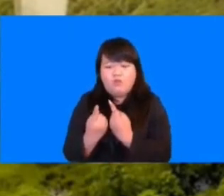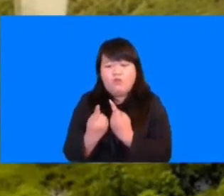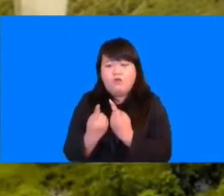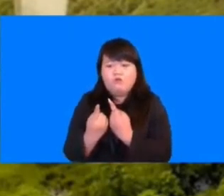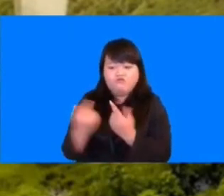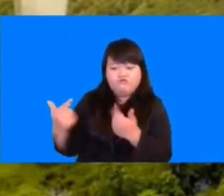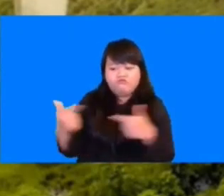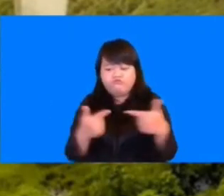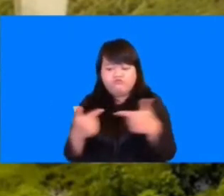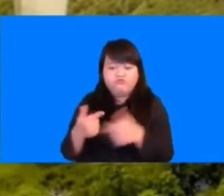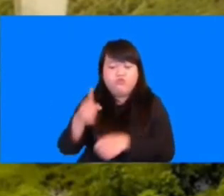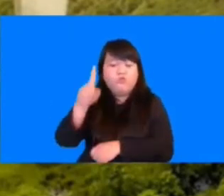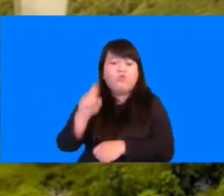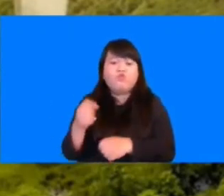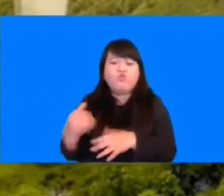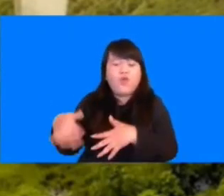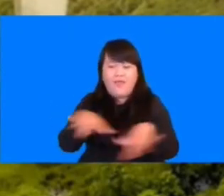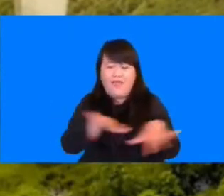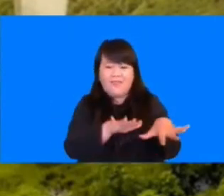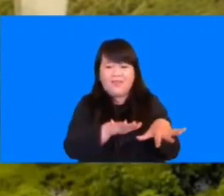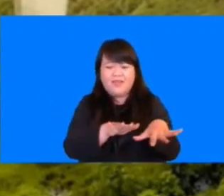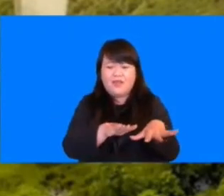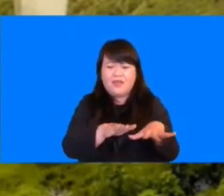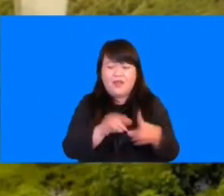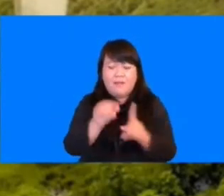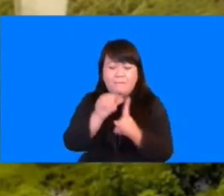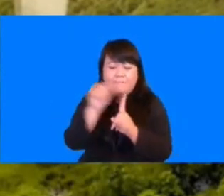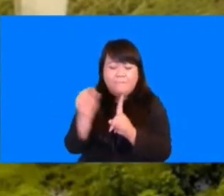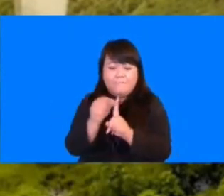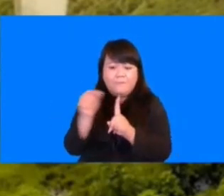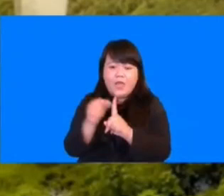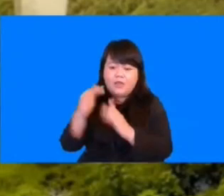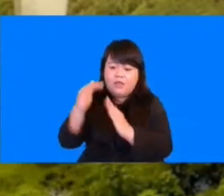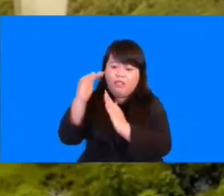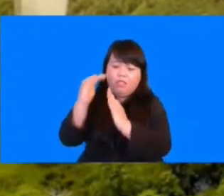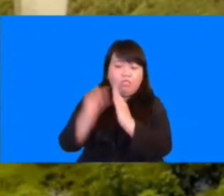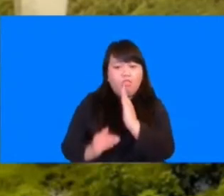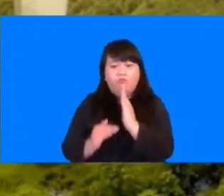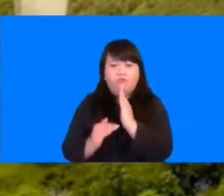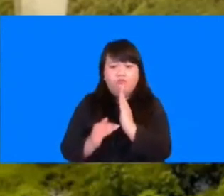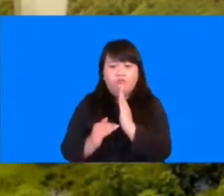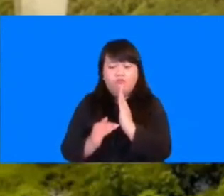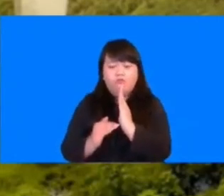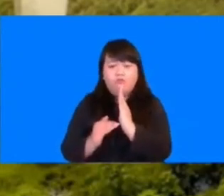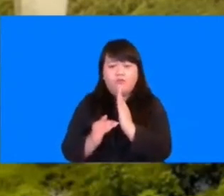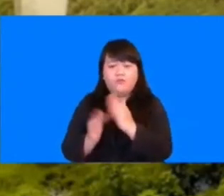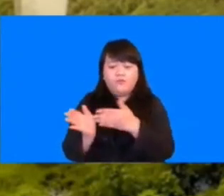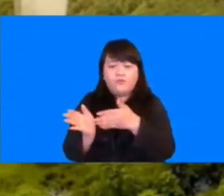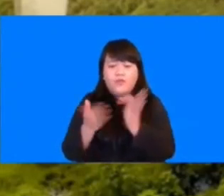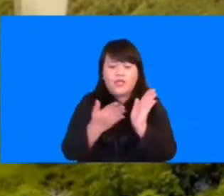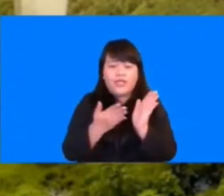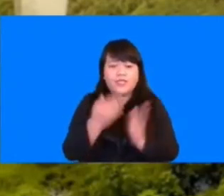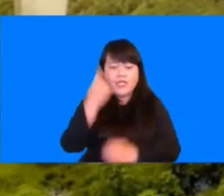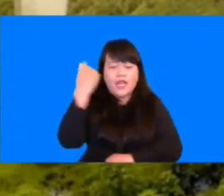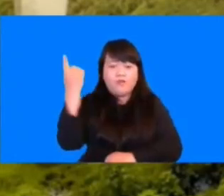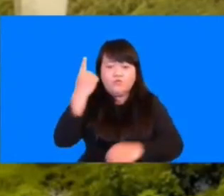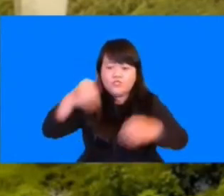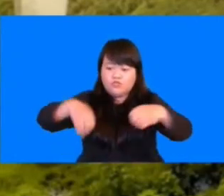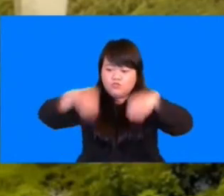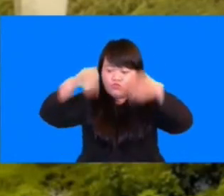air. Produksi padi juga berpotensi mengalami penurunan, pergeseran musim dan puncak